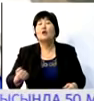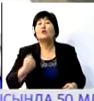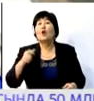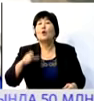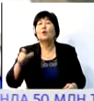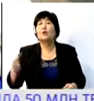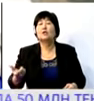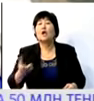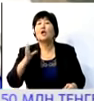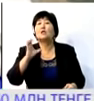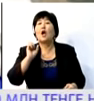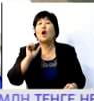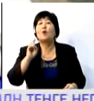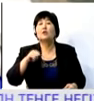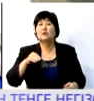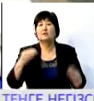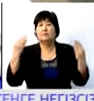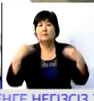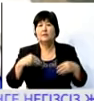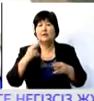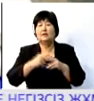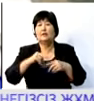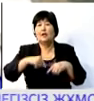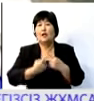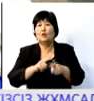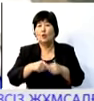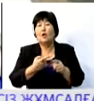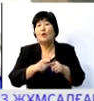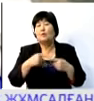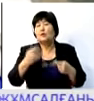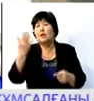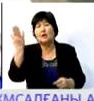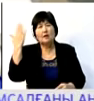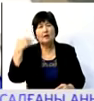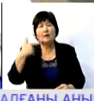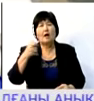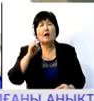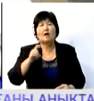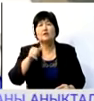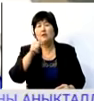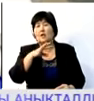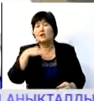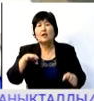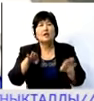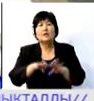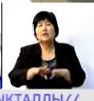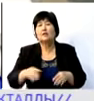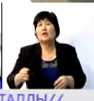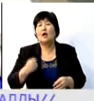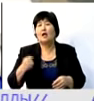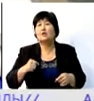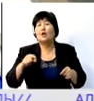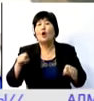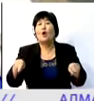жауынгерлердің сауыт тоқуы жалпы бірнеше ғасырлар бойы, мыңдаған жылдар бойы ешқандай теңдессіз әскердің